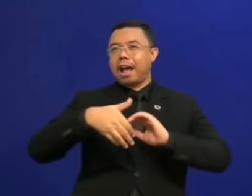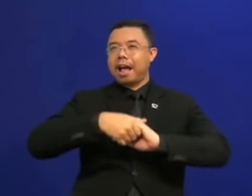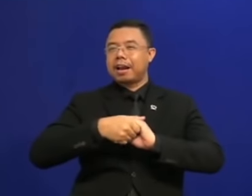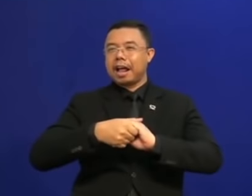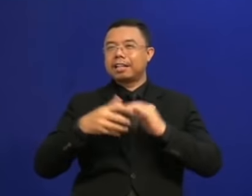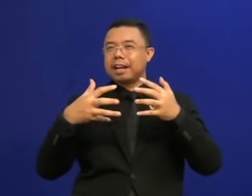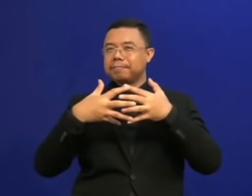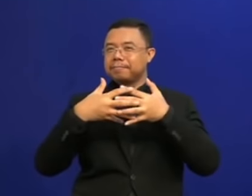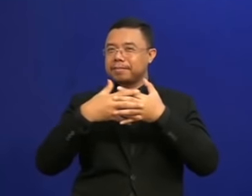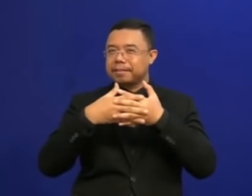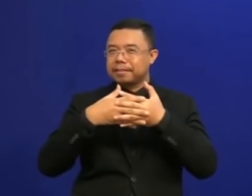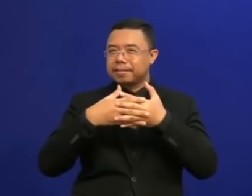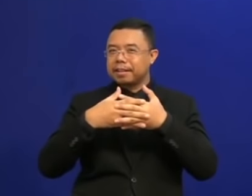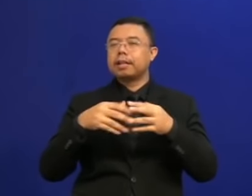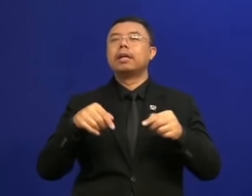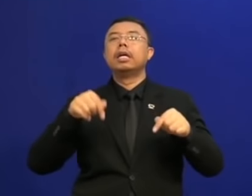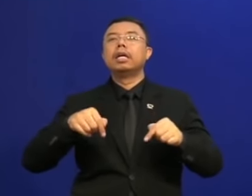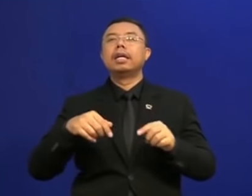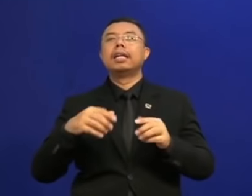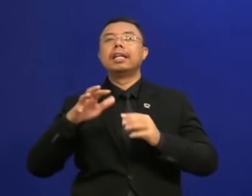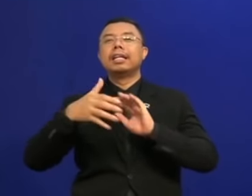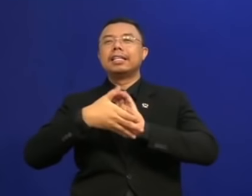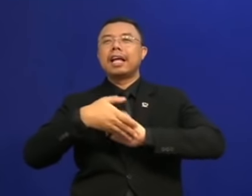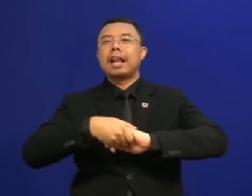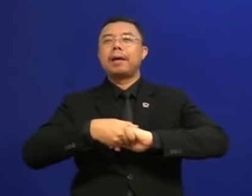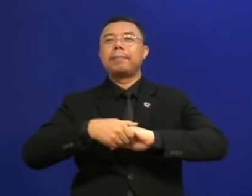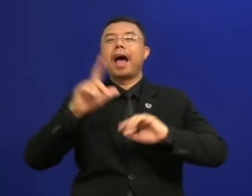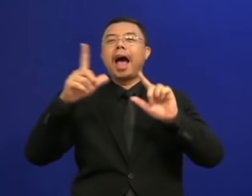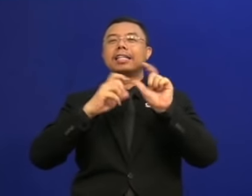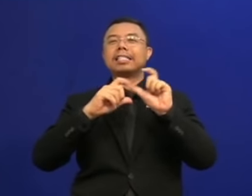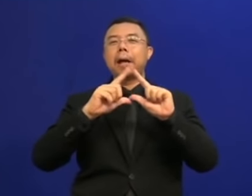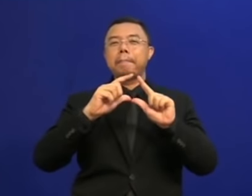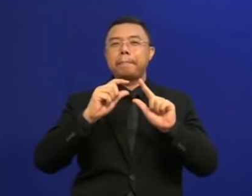salam kerk. Ini salam asap.